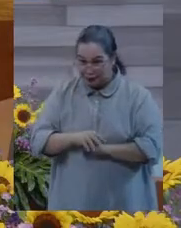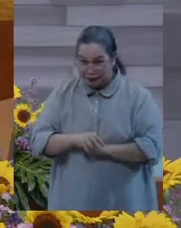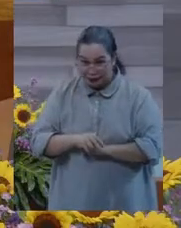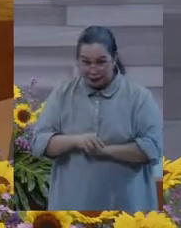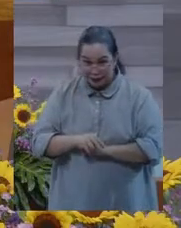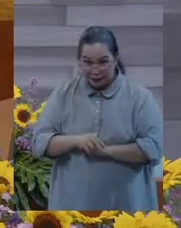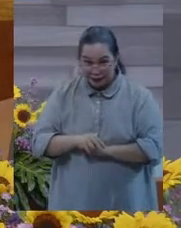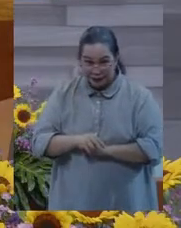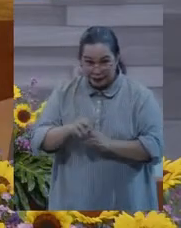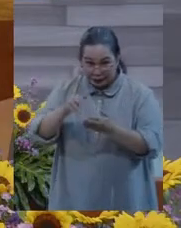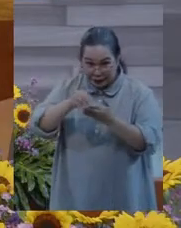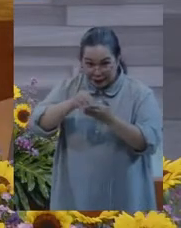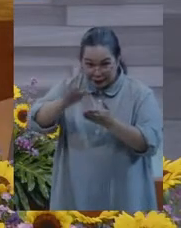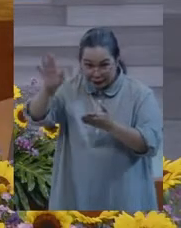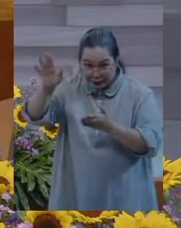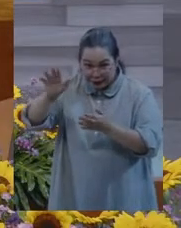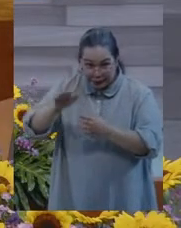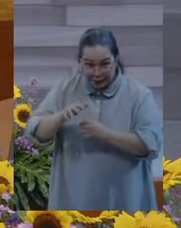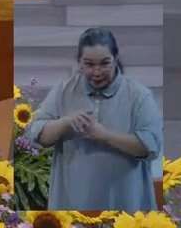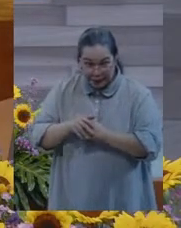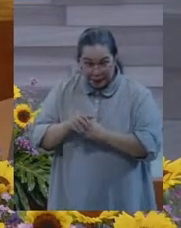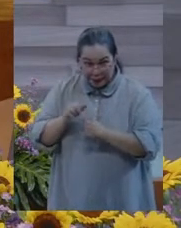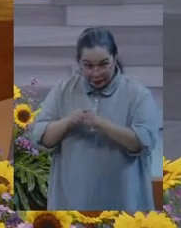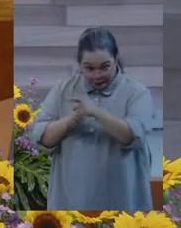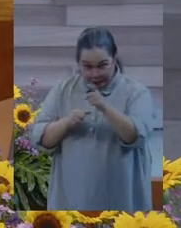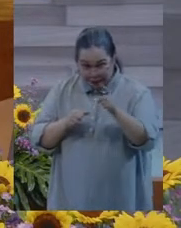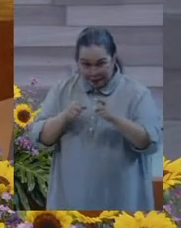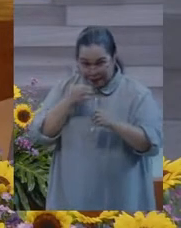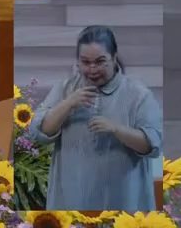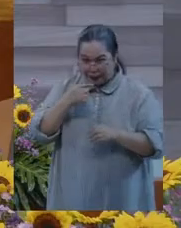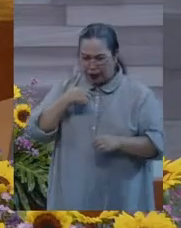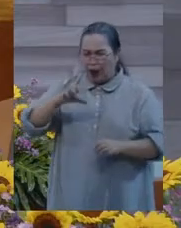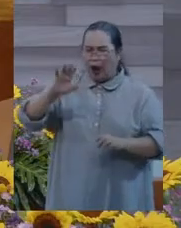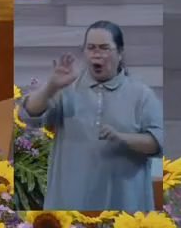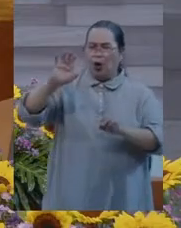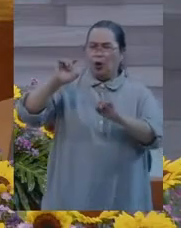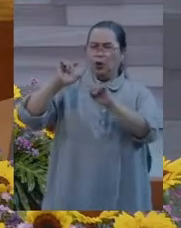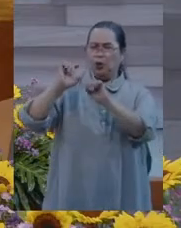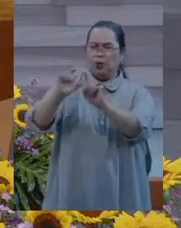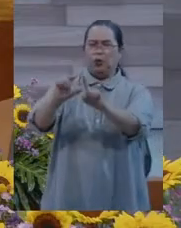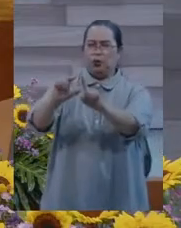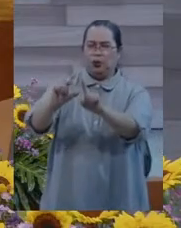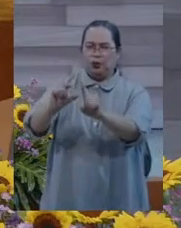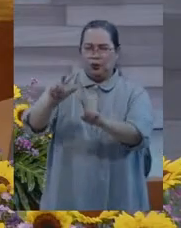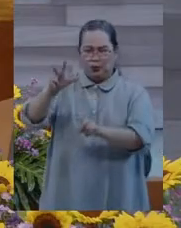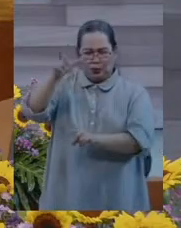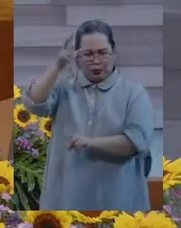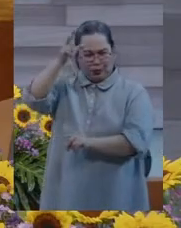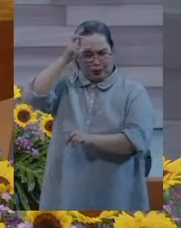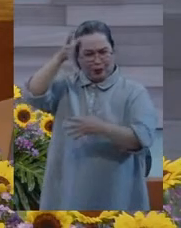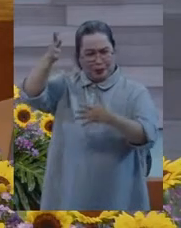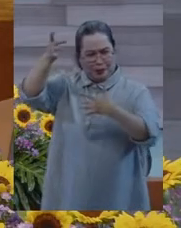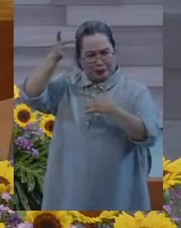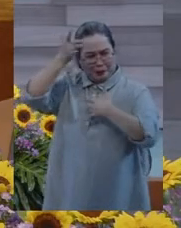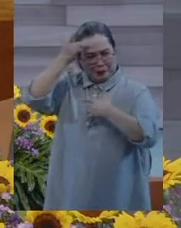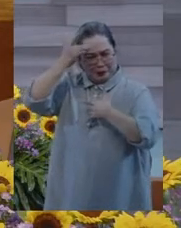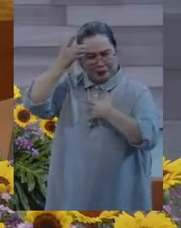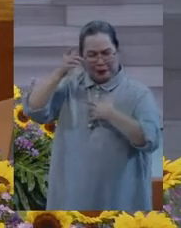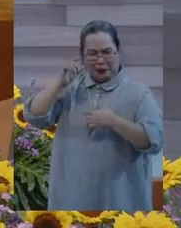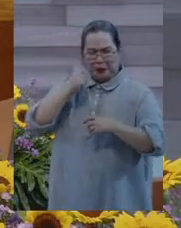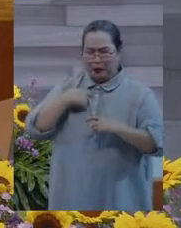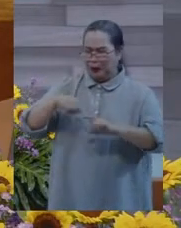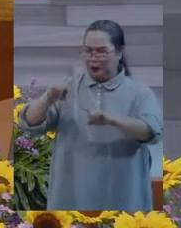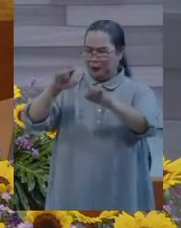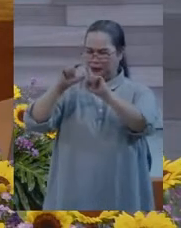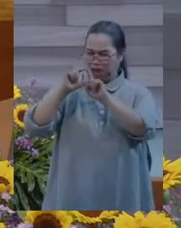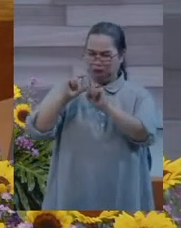para palayasin. So maririnig niyo sila, I rebuke you, the demon of sickness. I